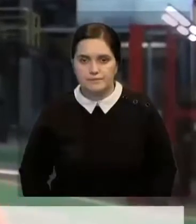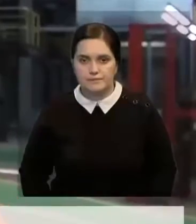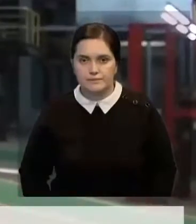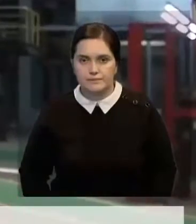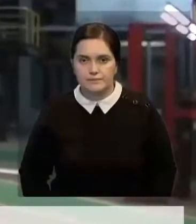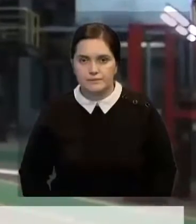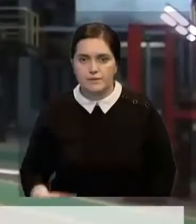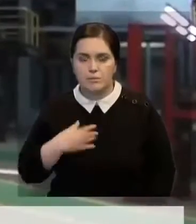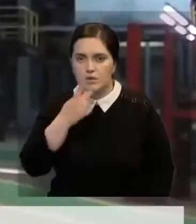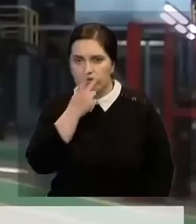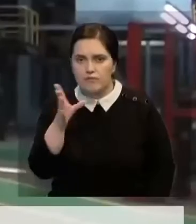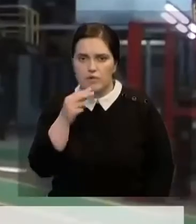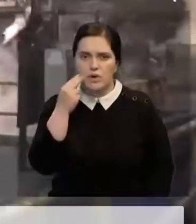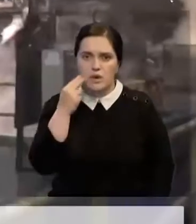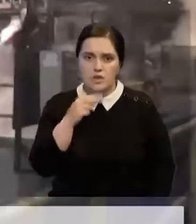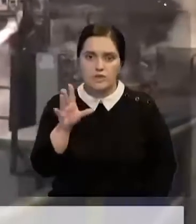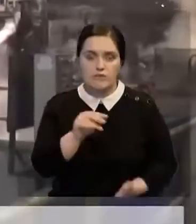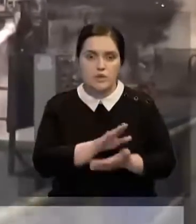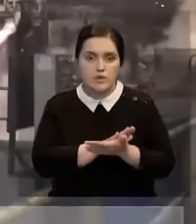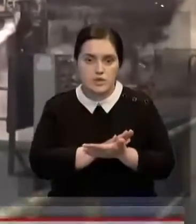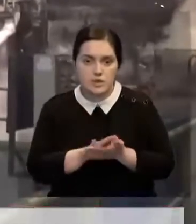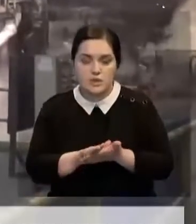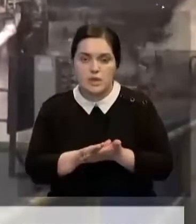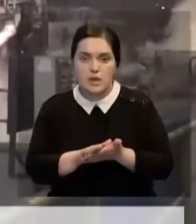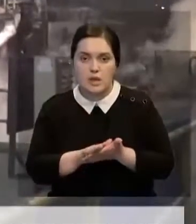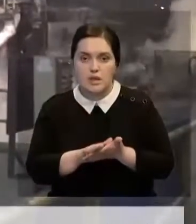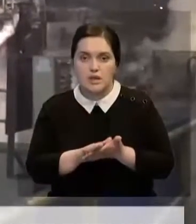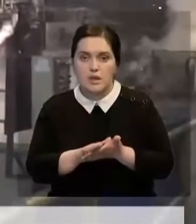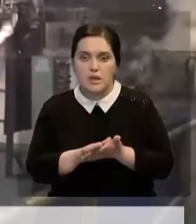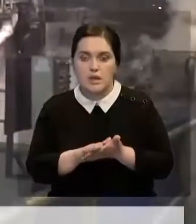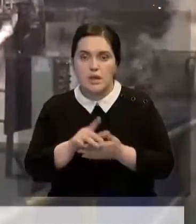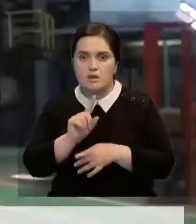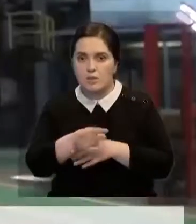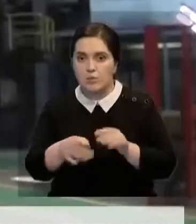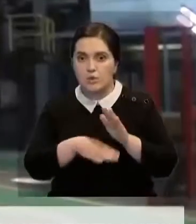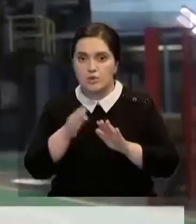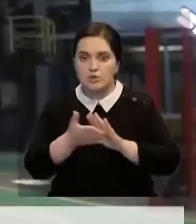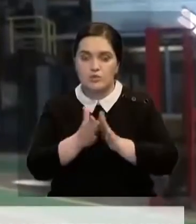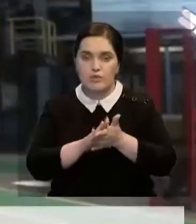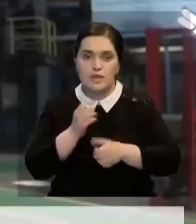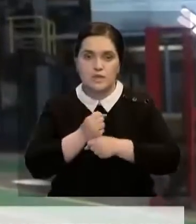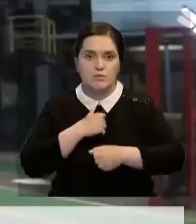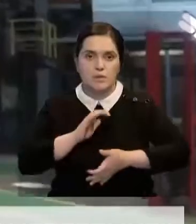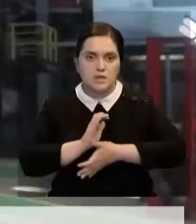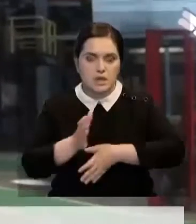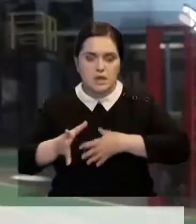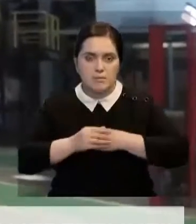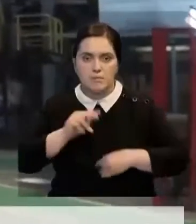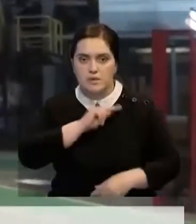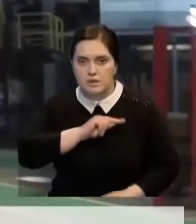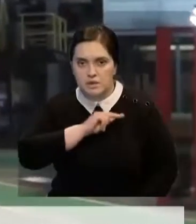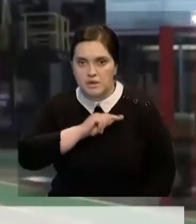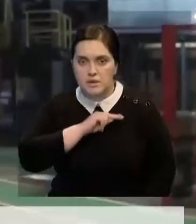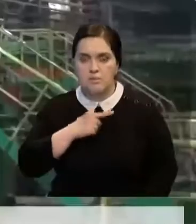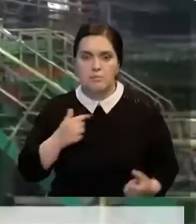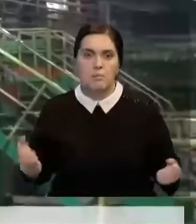ну всё качественно всё чисто и при самых лучших условиях делается Мы тесно сотрудничаем